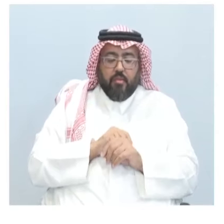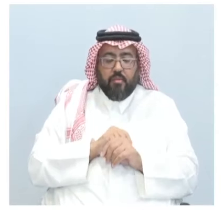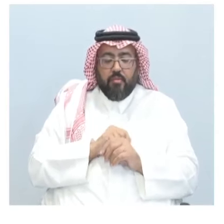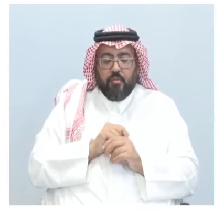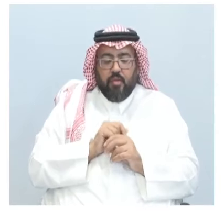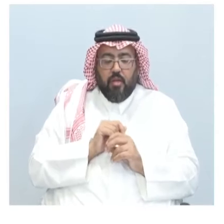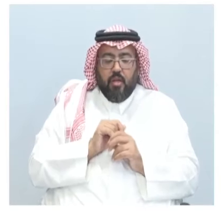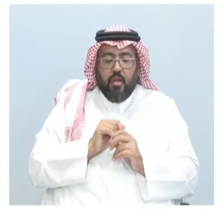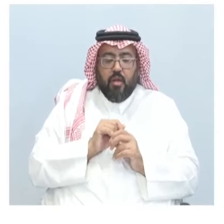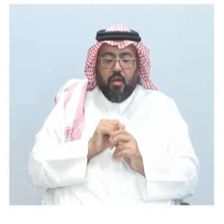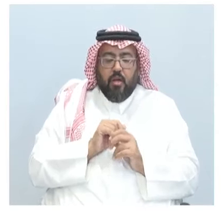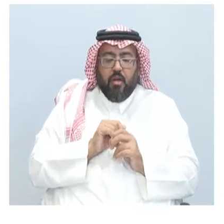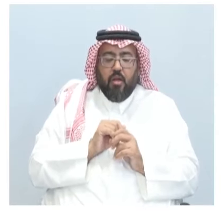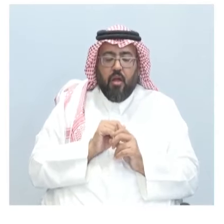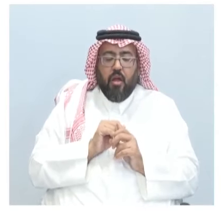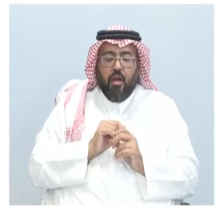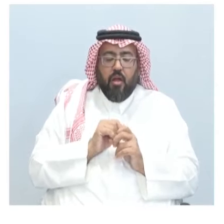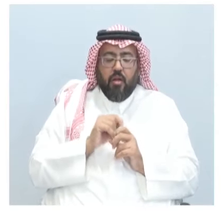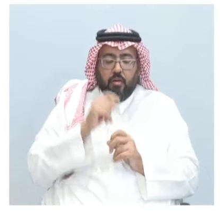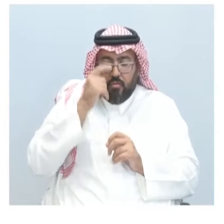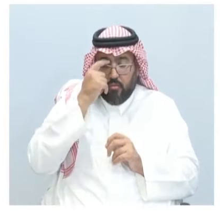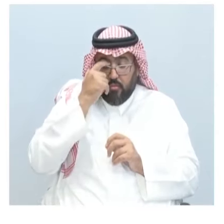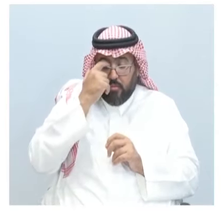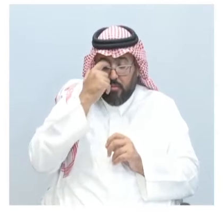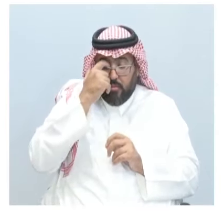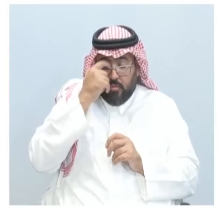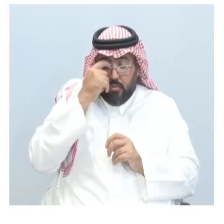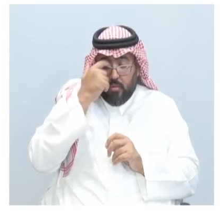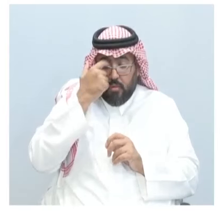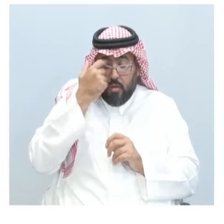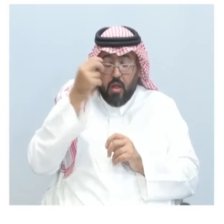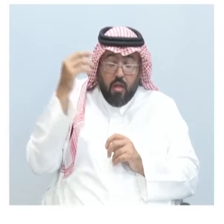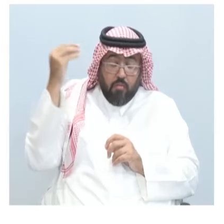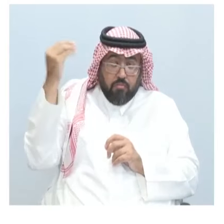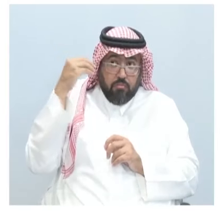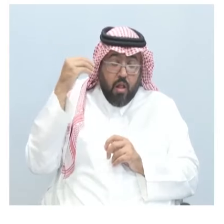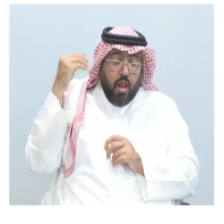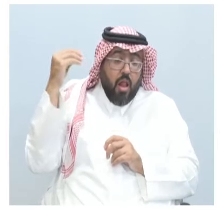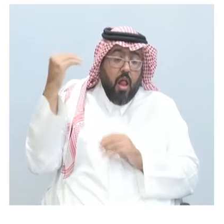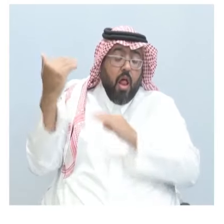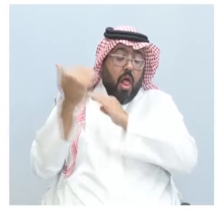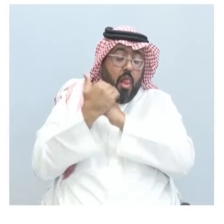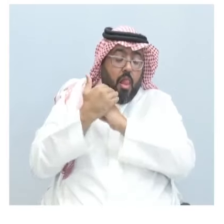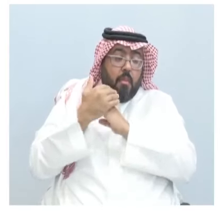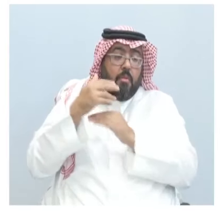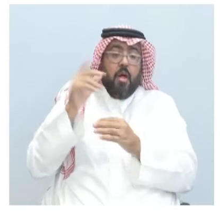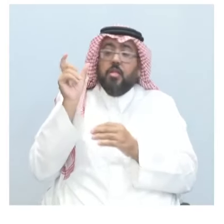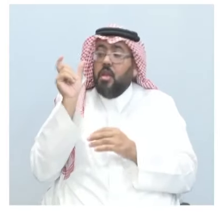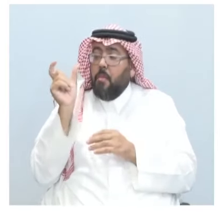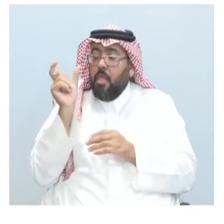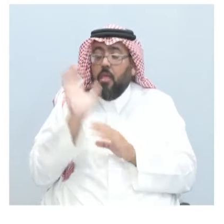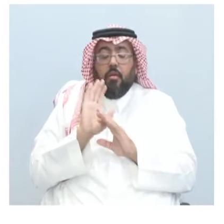الذي قدر الله انه يوحى اليك فيه بالرساله